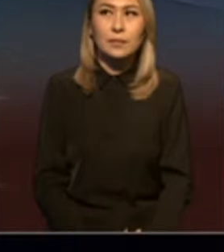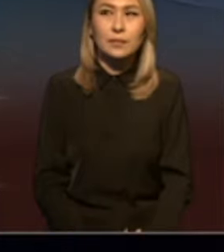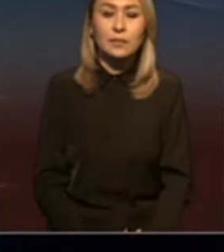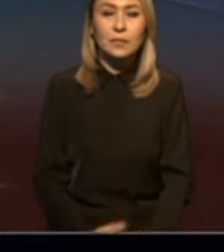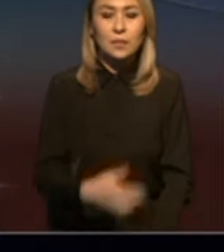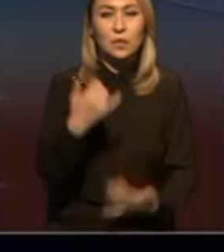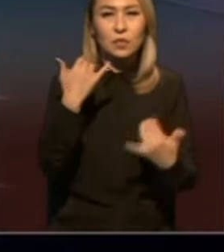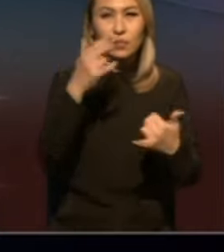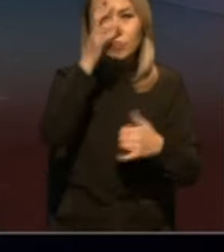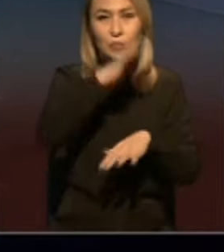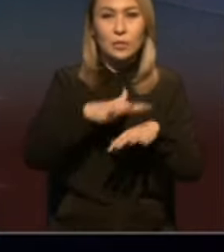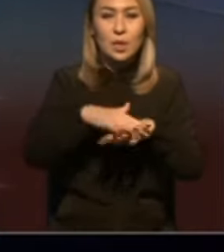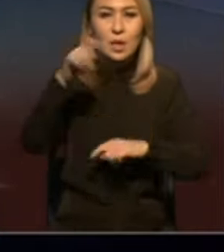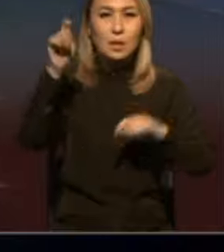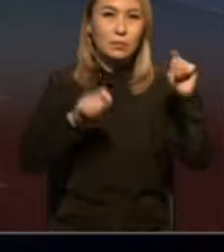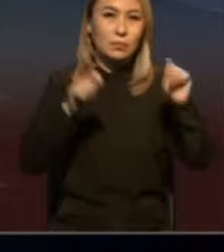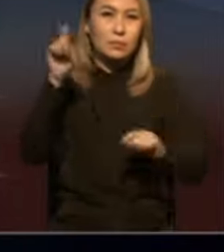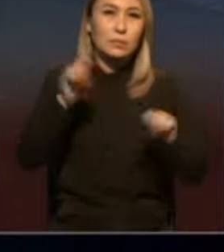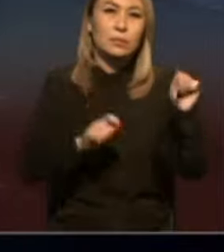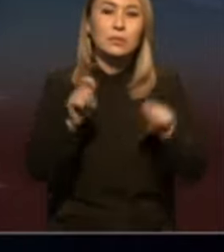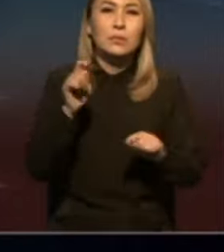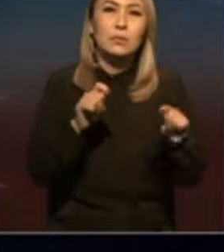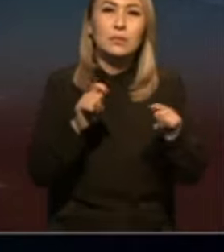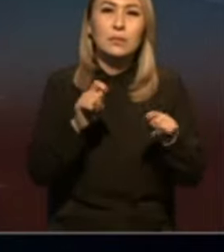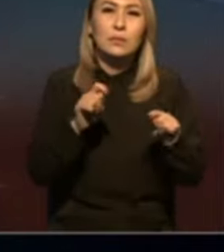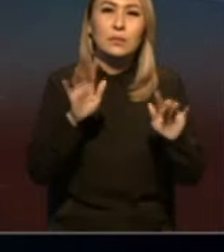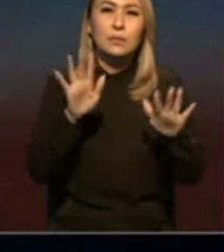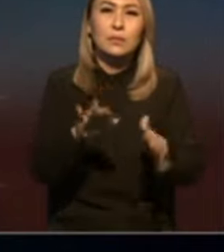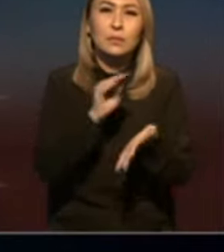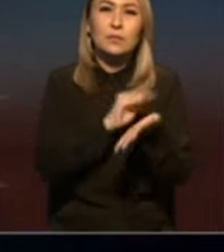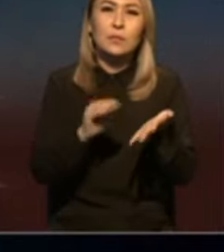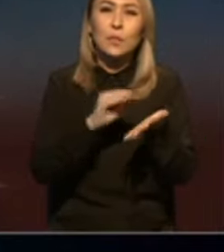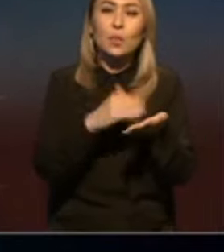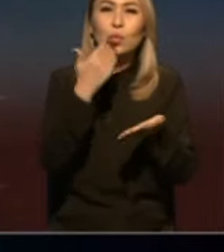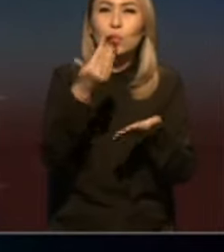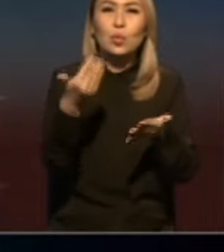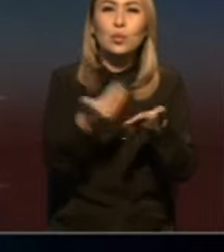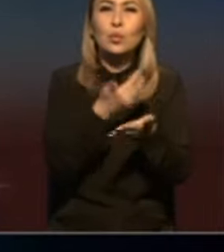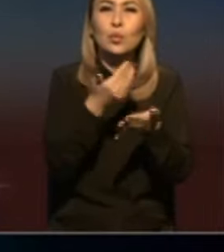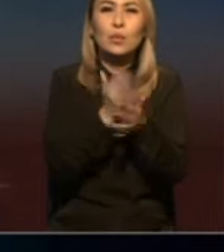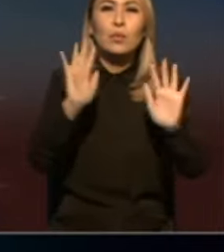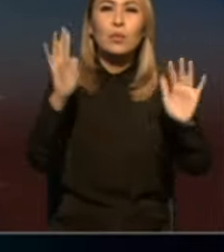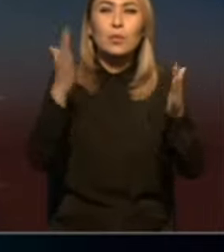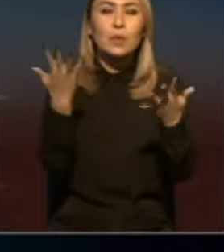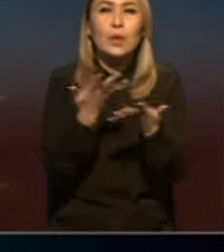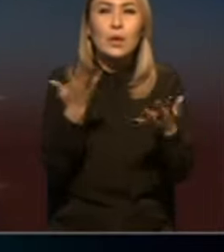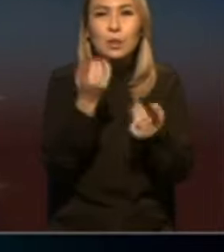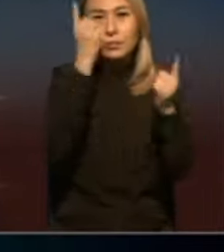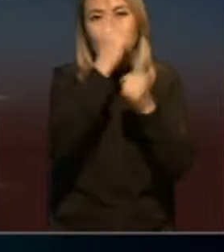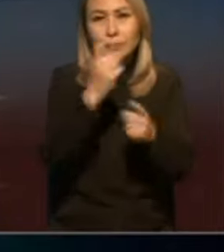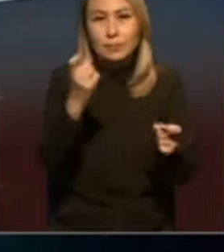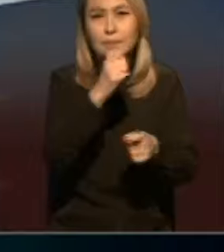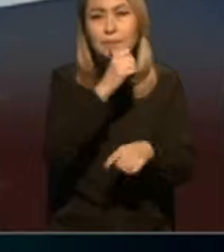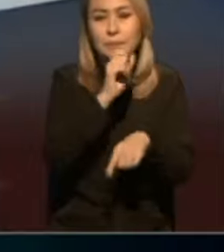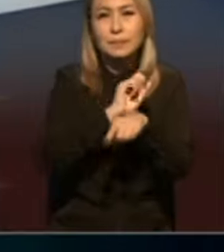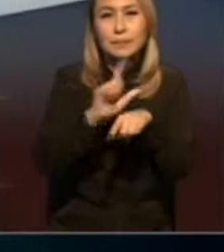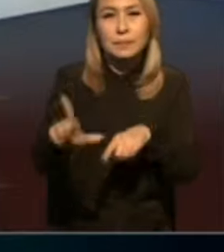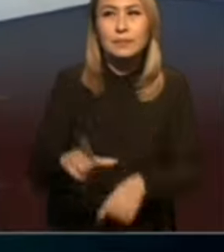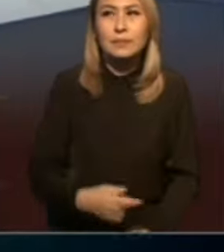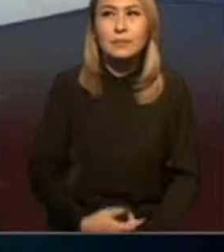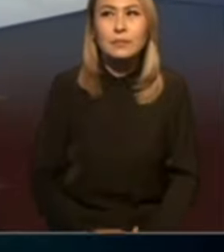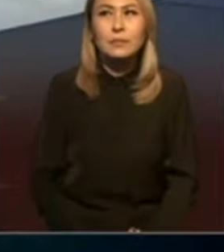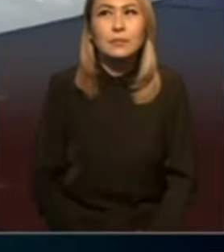түркі халықтарының саммиті, түркі ұйымының саммиті түрк баспасөздерінде қалай жазылып жатыр, нендей ақпарат тарап жатыр? Осыдан бастайықшы сұрағымызды.